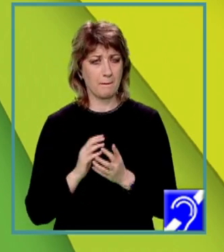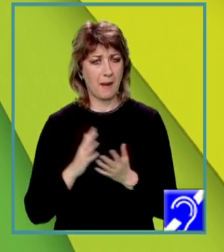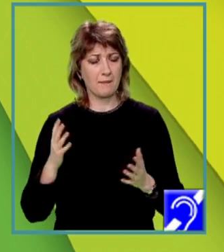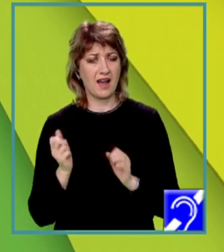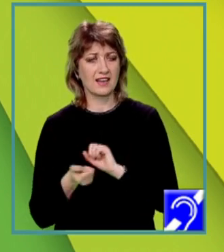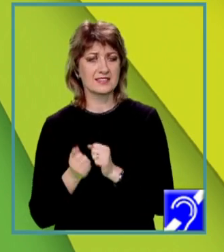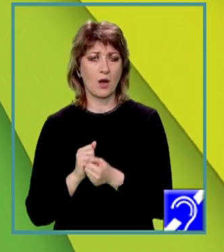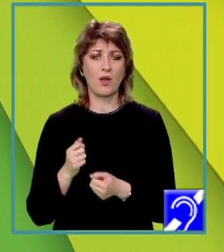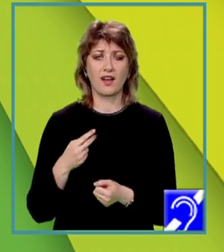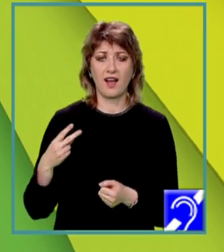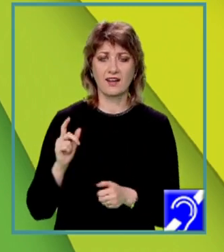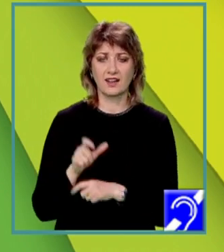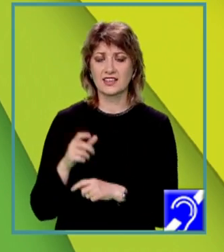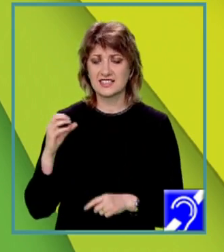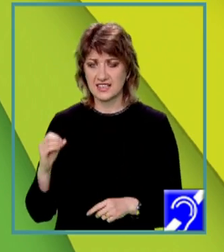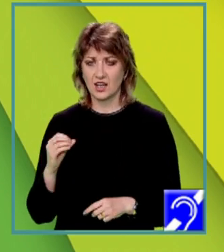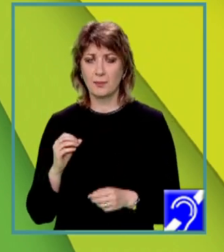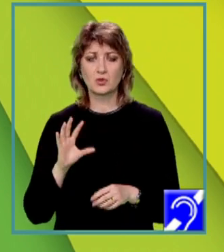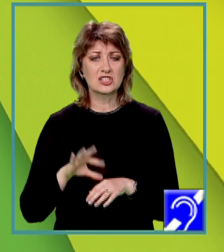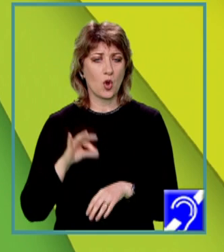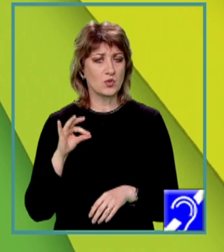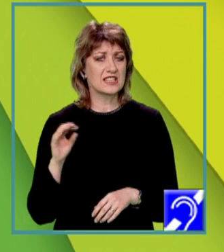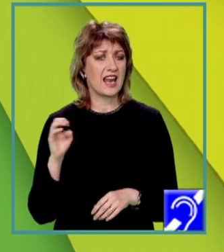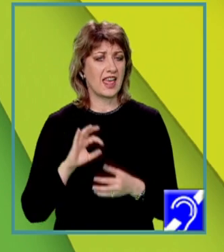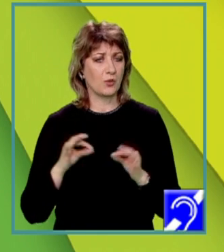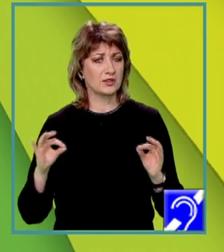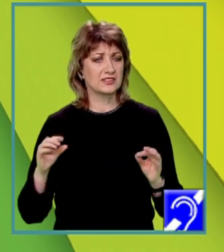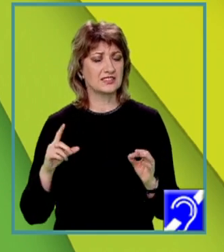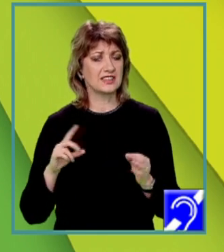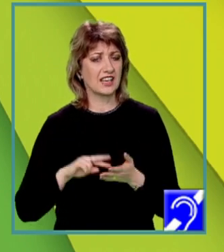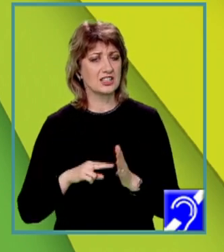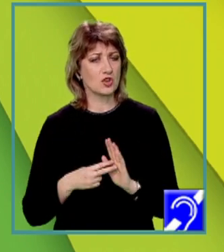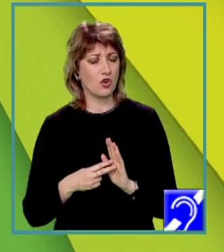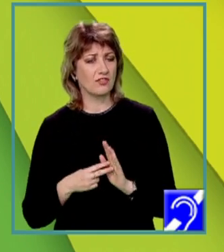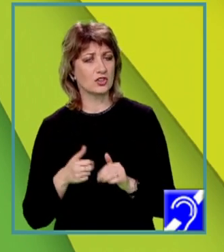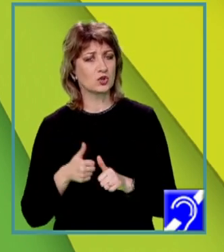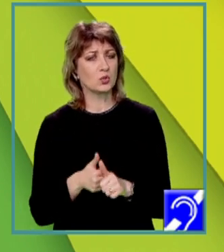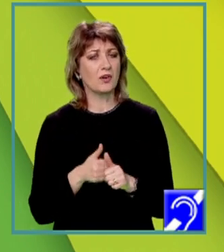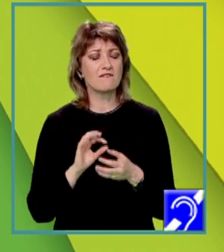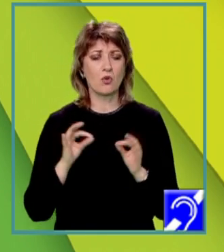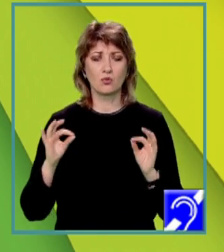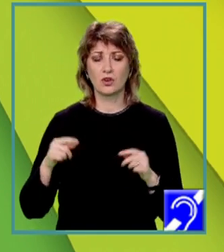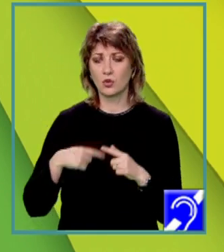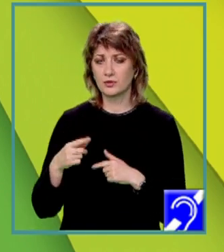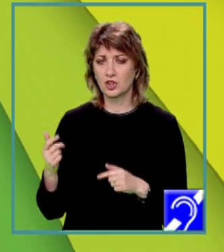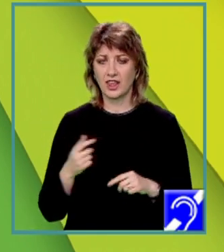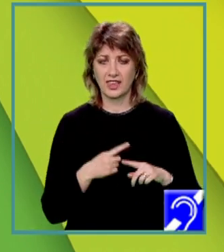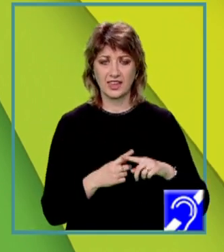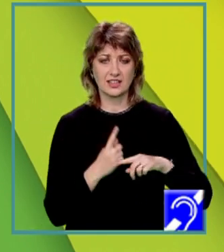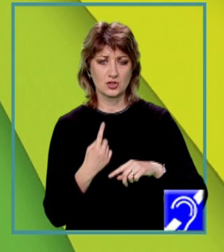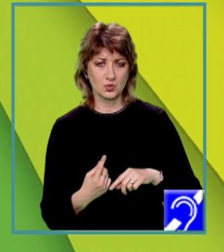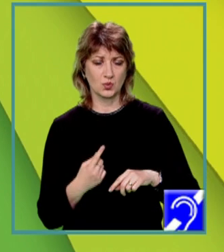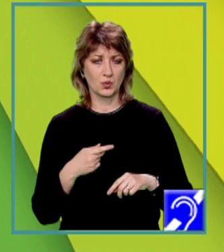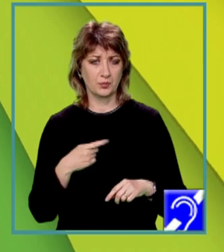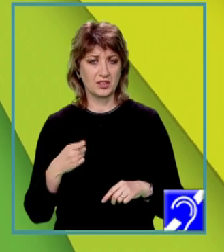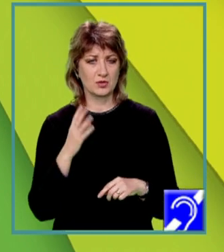0 pentru că soluțiile ecuației se rezolvă sau se află după formulele următoare x unu este egal cu